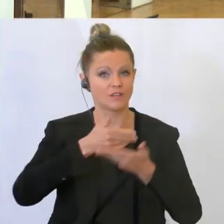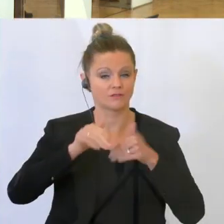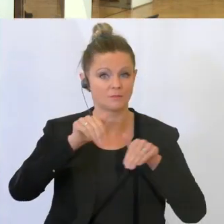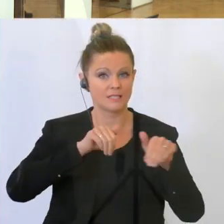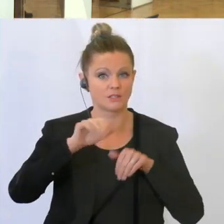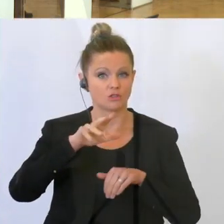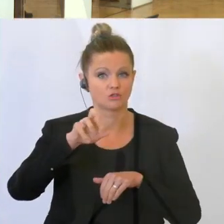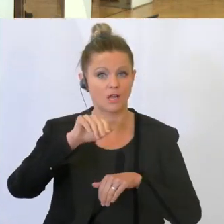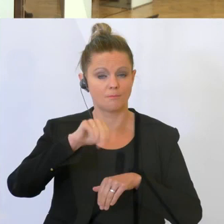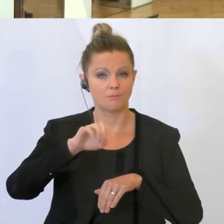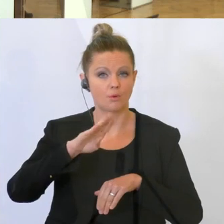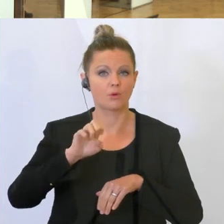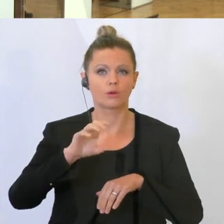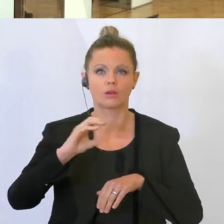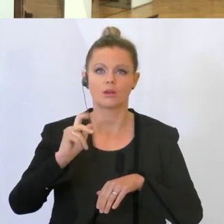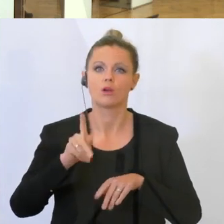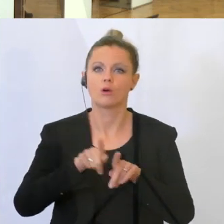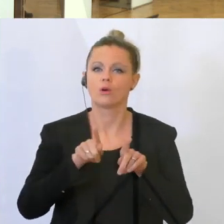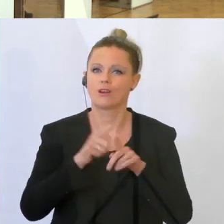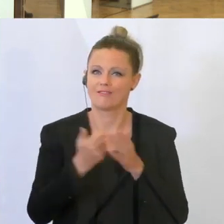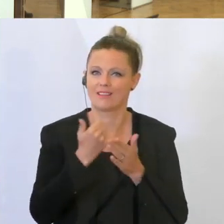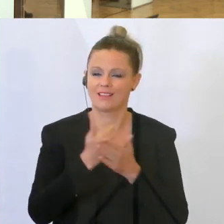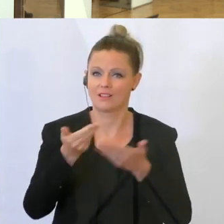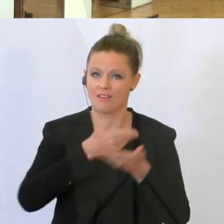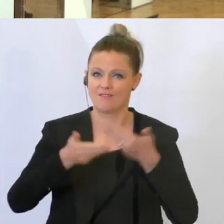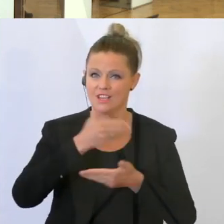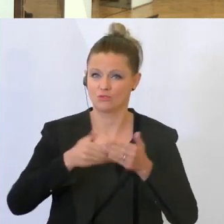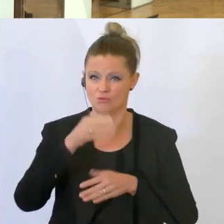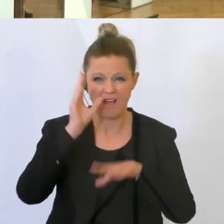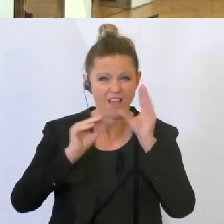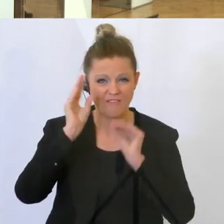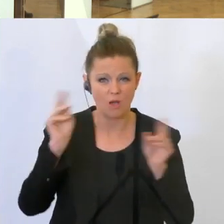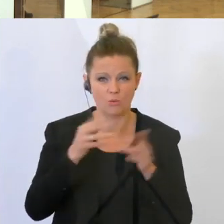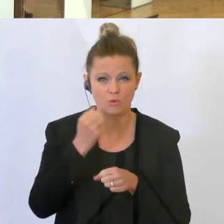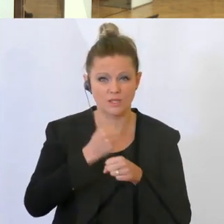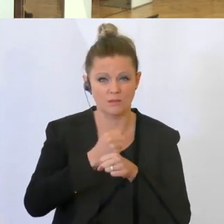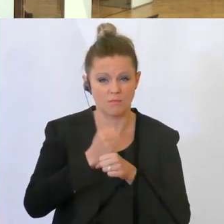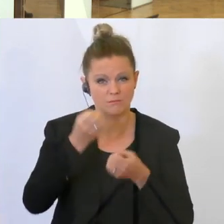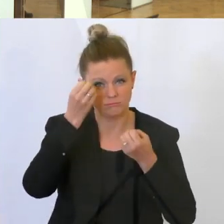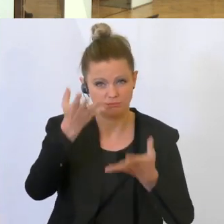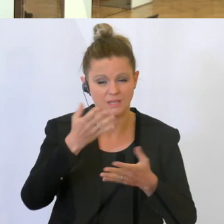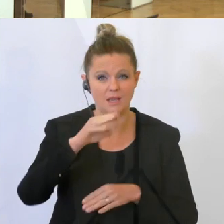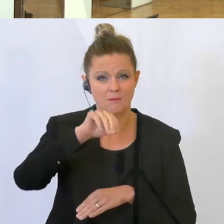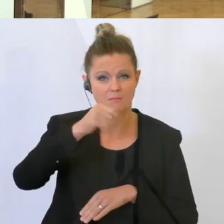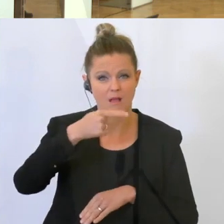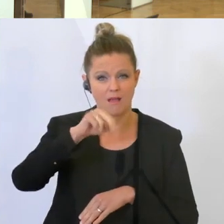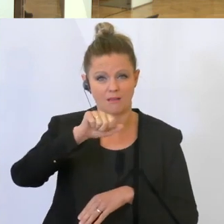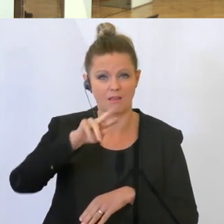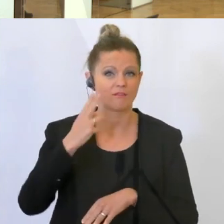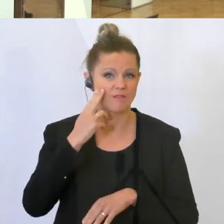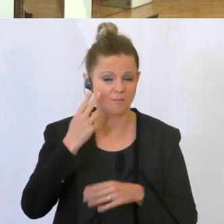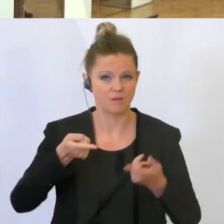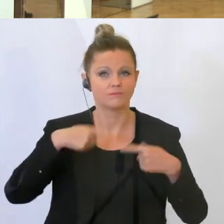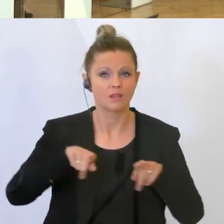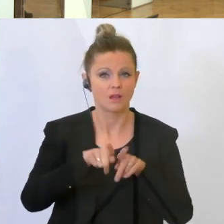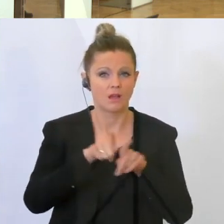aus der Wirtschaft, die über ihre Erfahrungen zur Kurzarbeit berichten. Das sind der Herr Europapräsident von Magna, Günter Abfalter, der Herr Martin